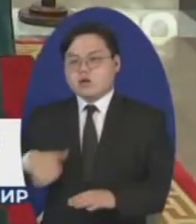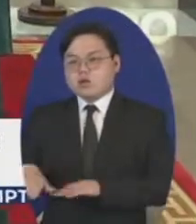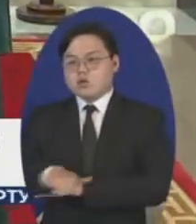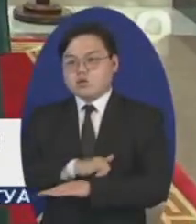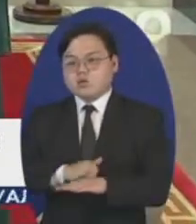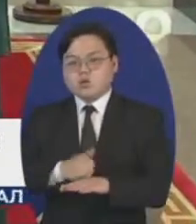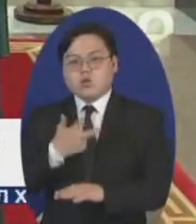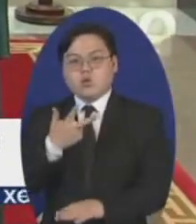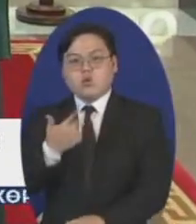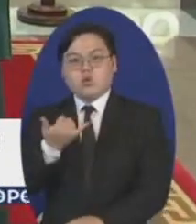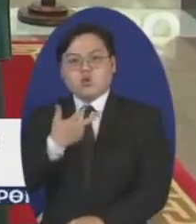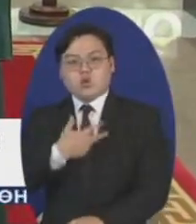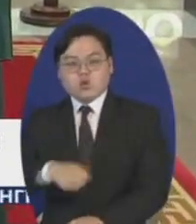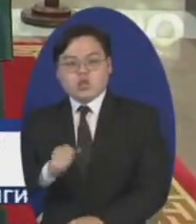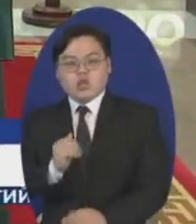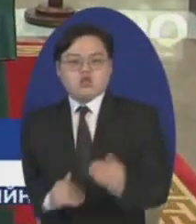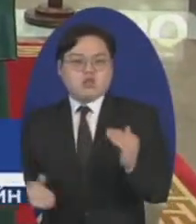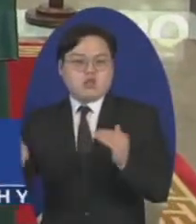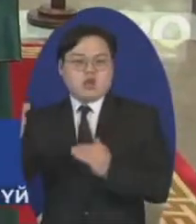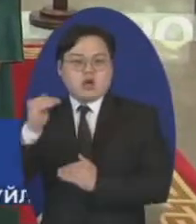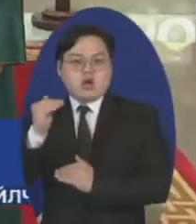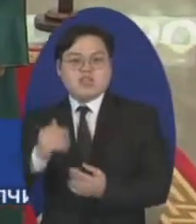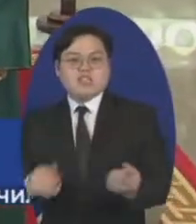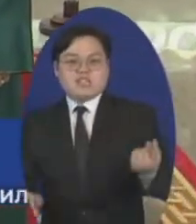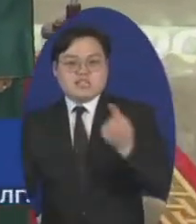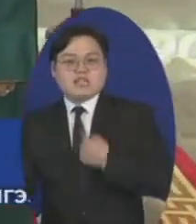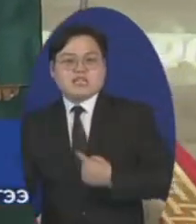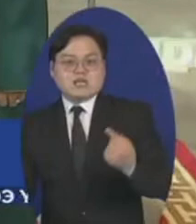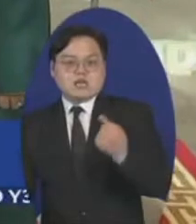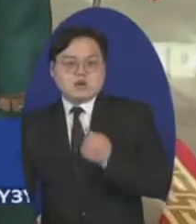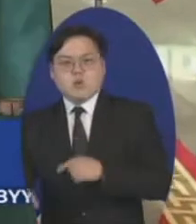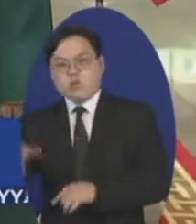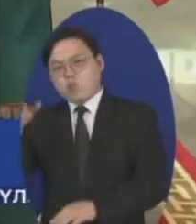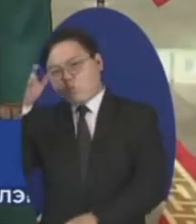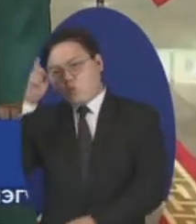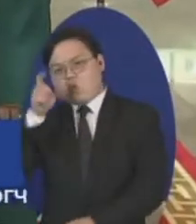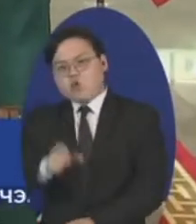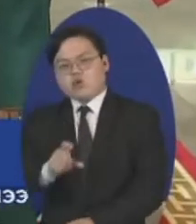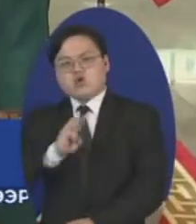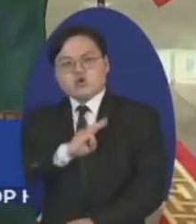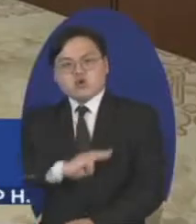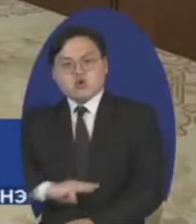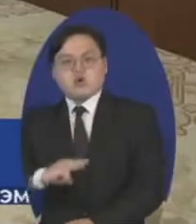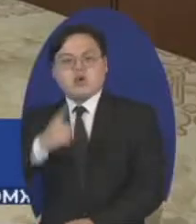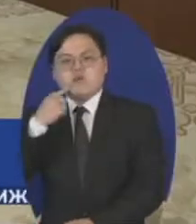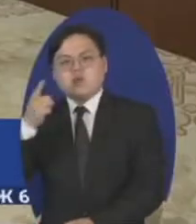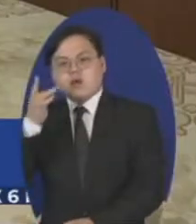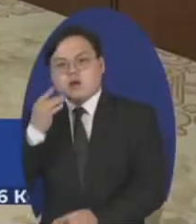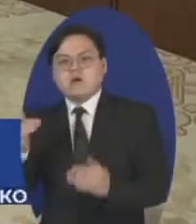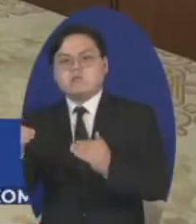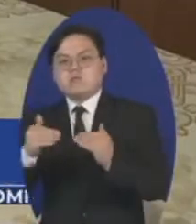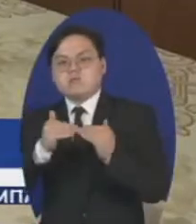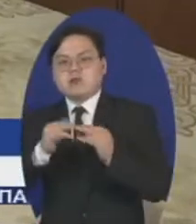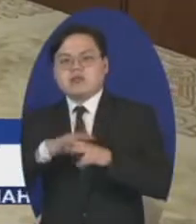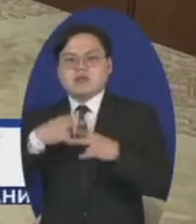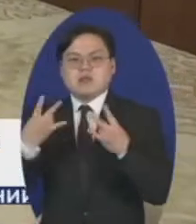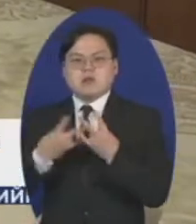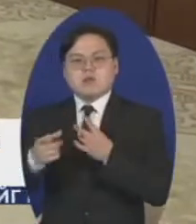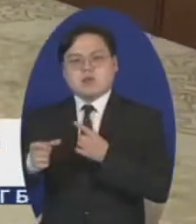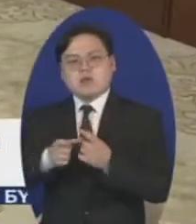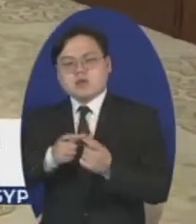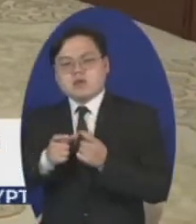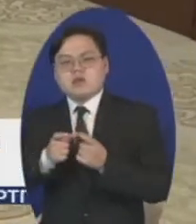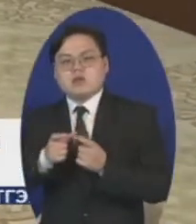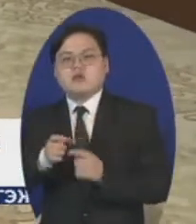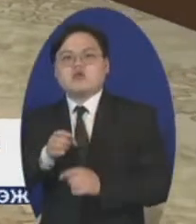Канадын талаас хийж байгаа 3 дахь удаагийн өндөр дээд хэмжээний альчлалаар боловсрол уулуурхай хүний эрх гендерийн тгшрхийг хамгаалах зэрэг нийгмийн эдийн засгийн тэргүүлэх